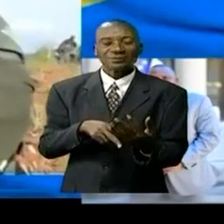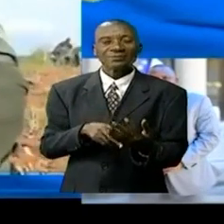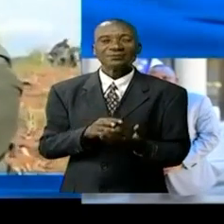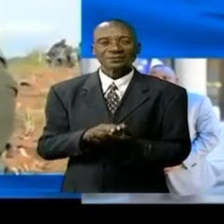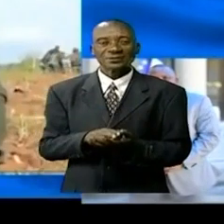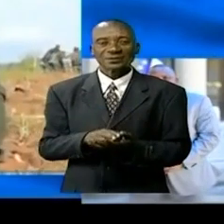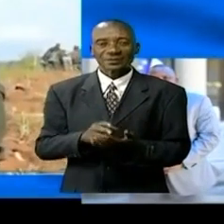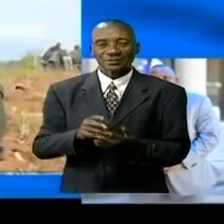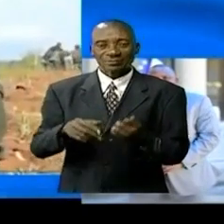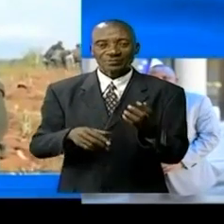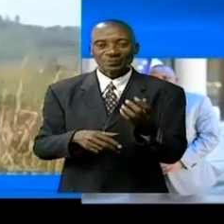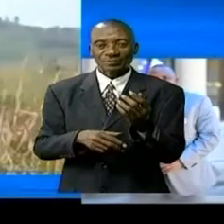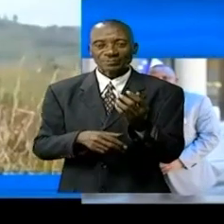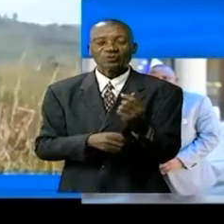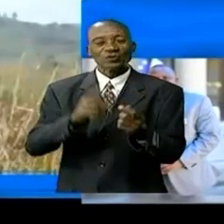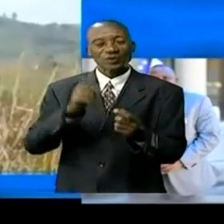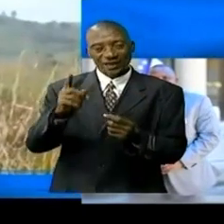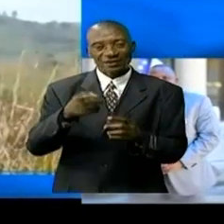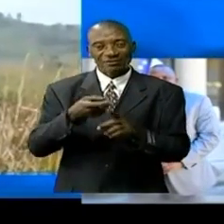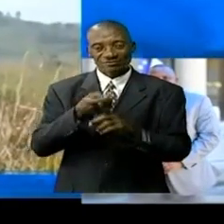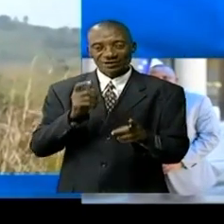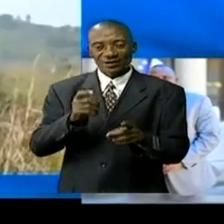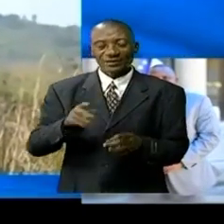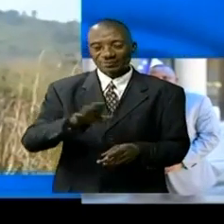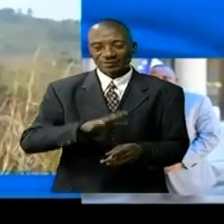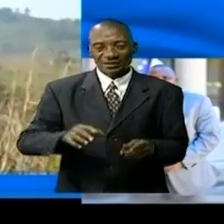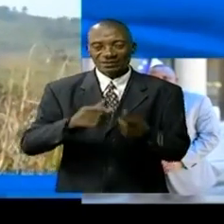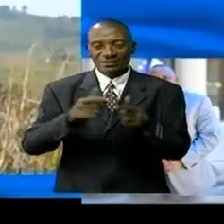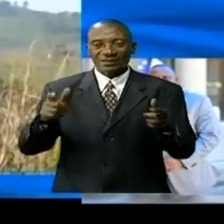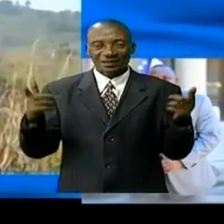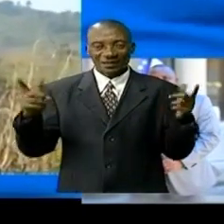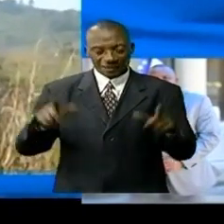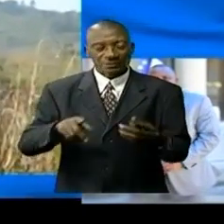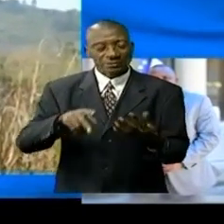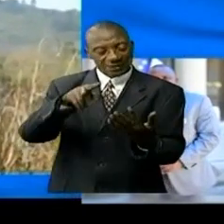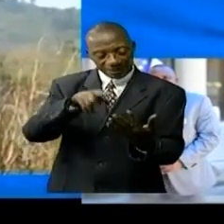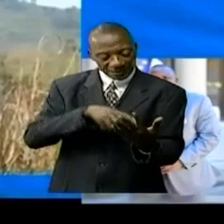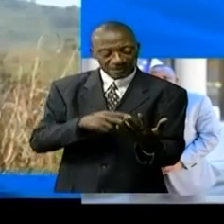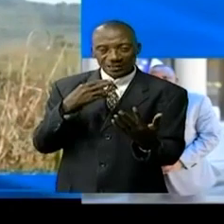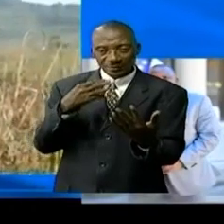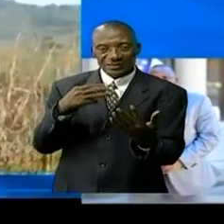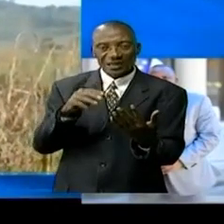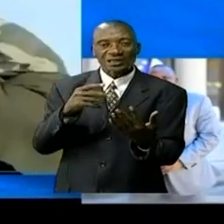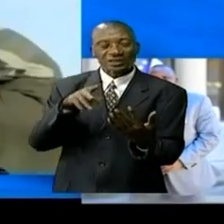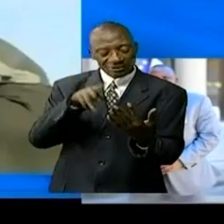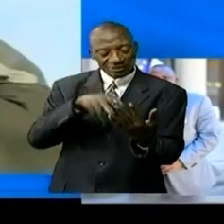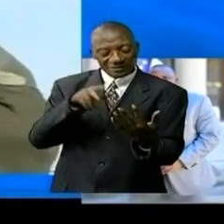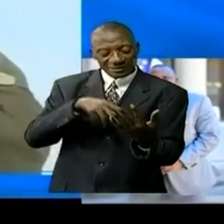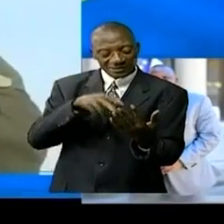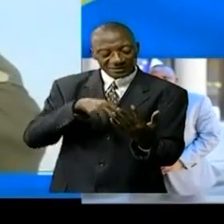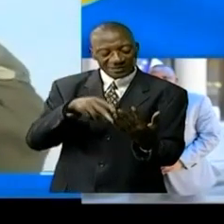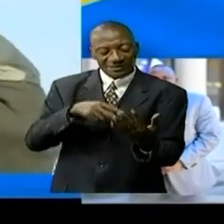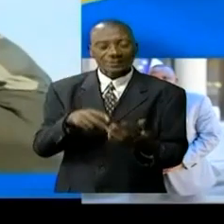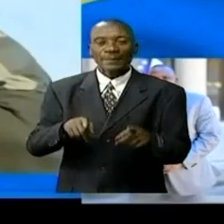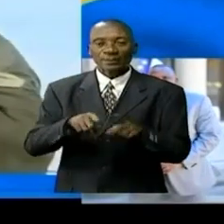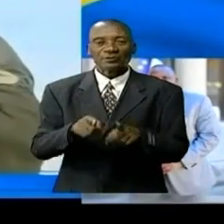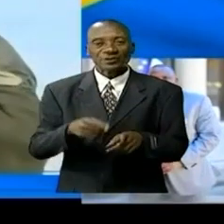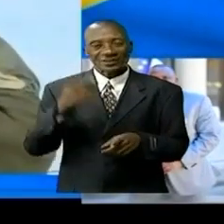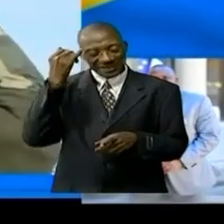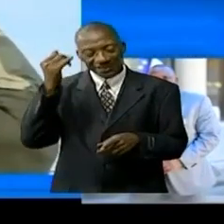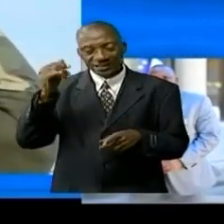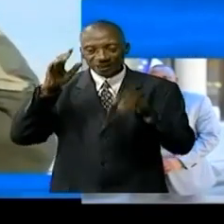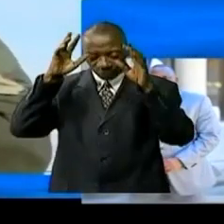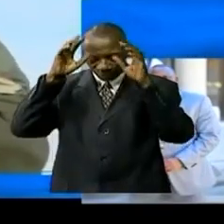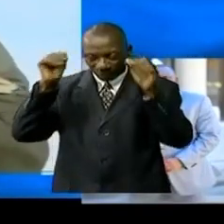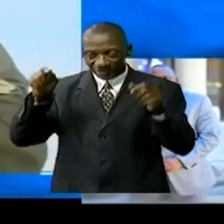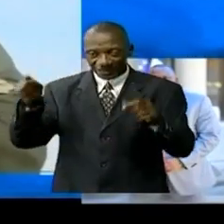Antonio Guterres a pris bonne note de l'approche à deux volets décidée par les conclaves du chef d'État. Il a exhorté tous les groupes